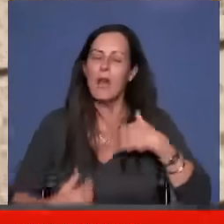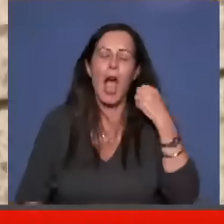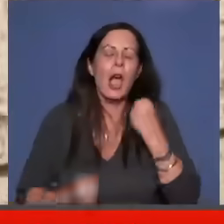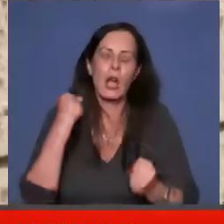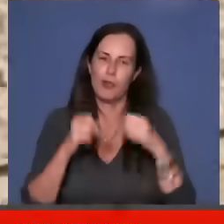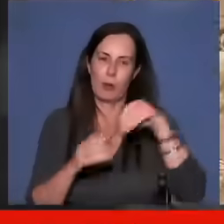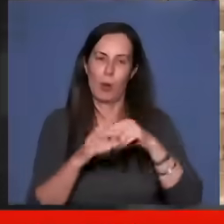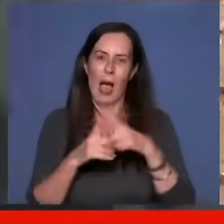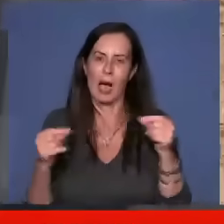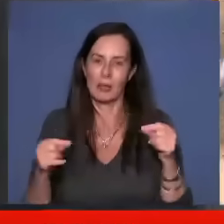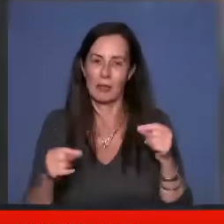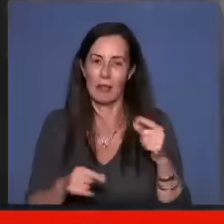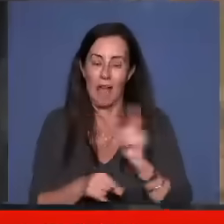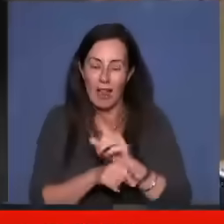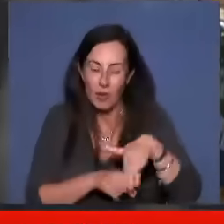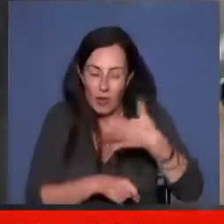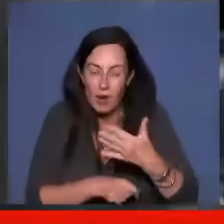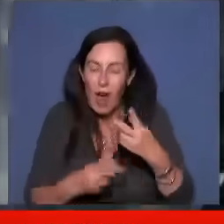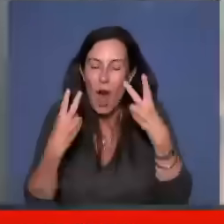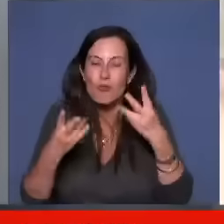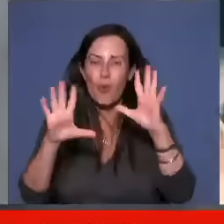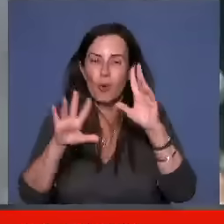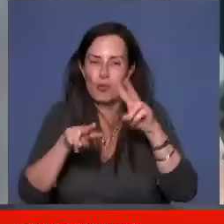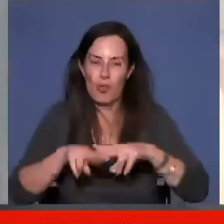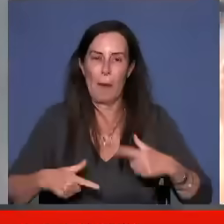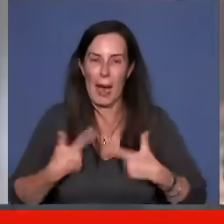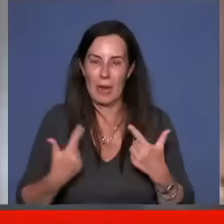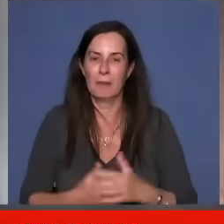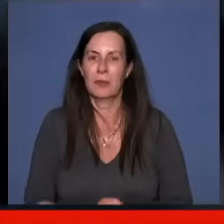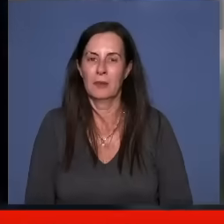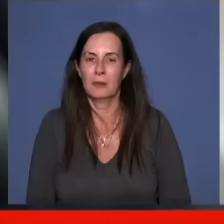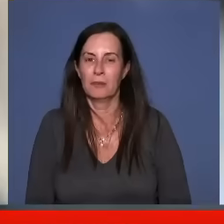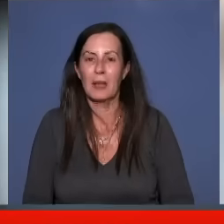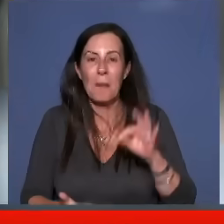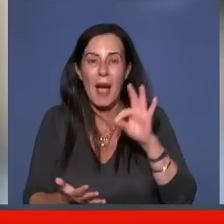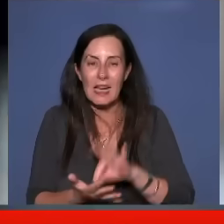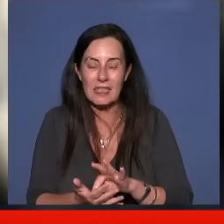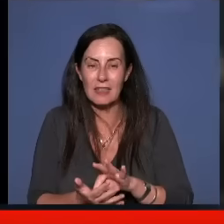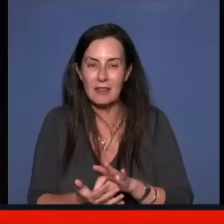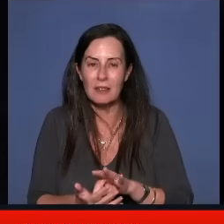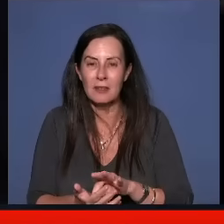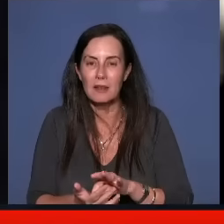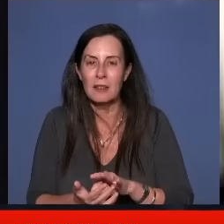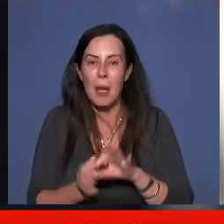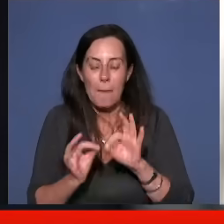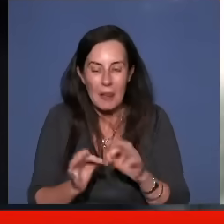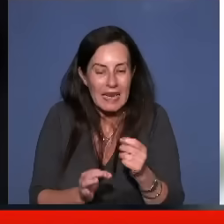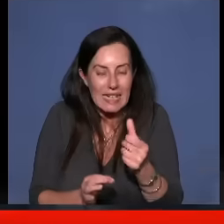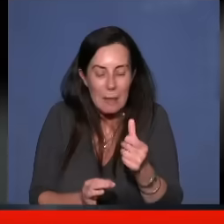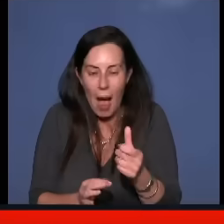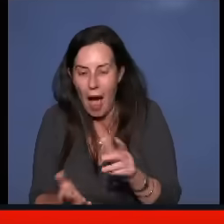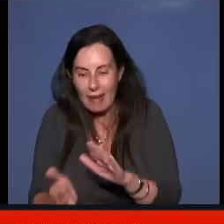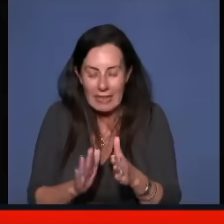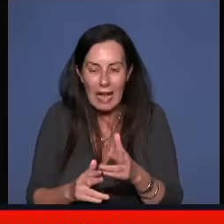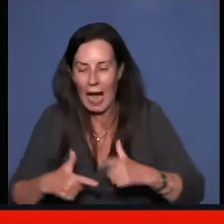בעזה. הדקות הבאות יהיו הקריטיות בחייו. למעשה, הן יהיו בקו הדק שבין החיים לבין